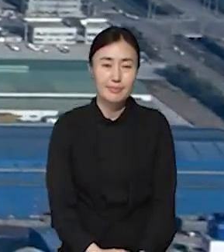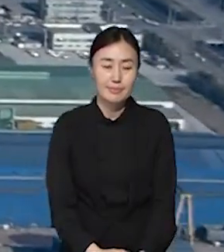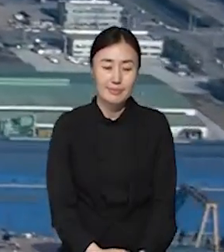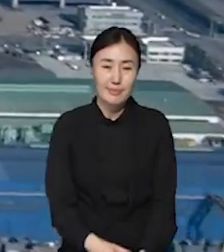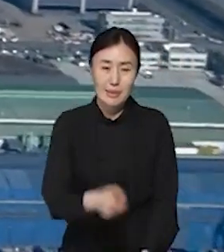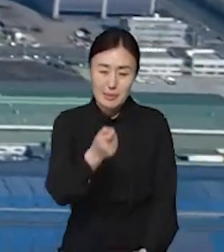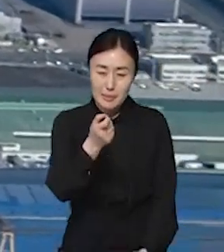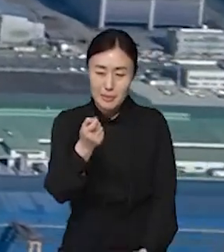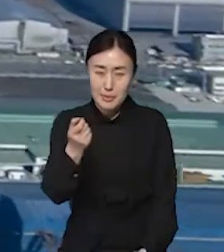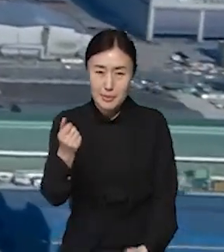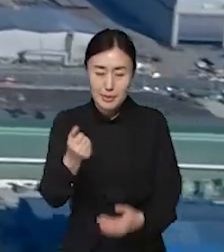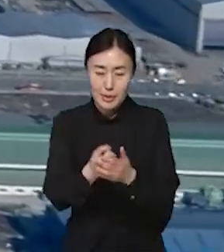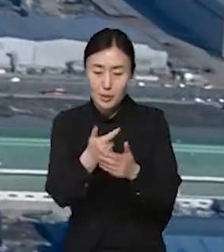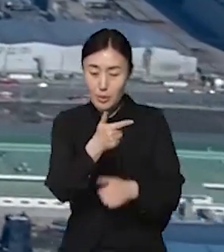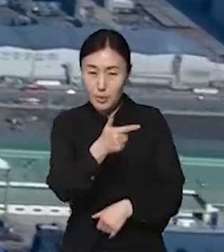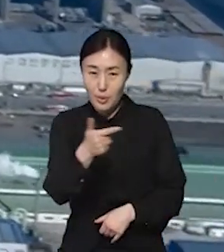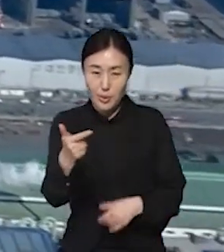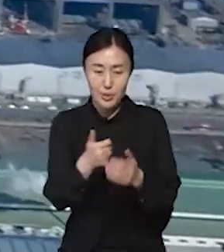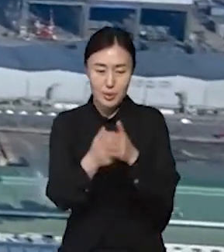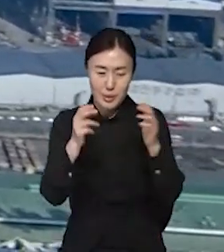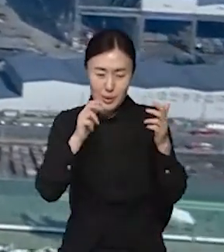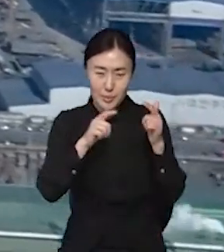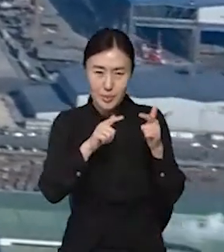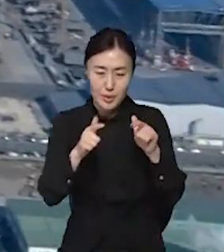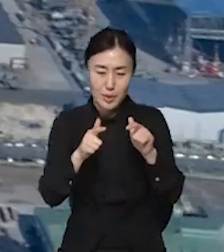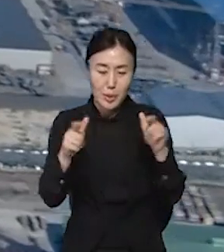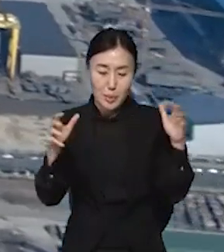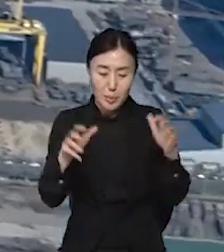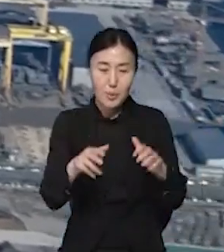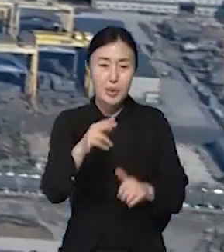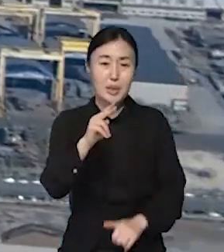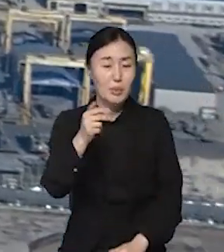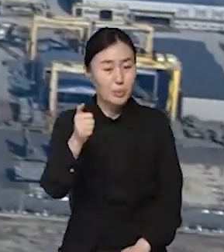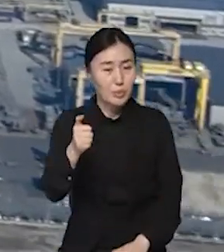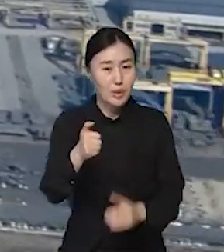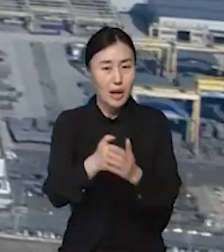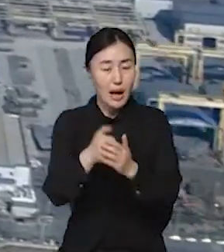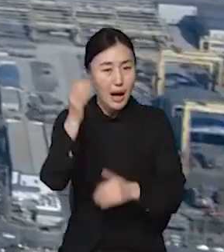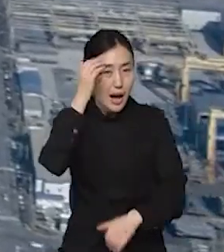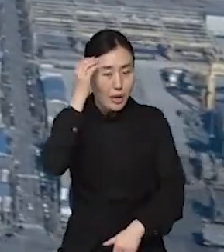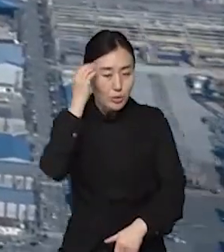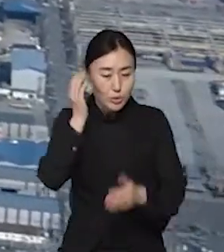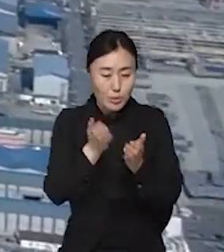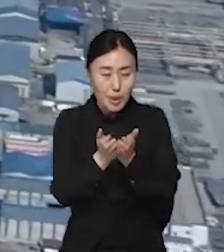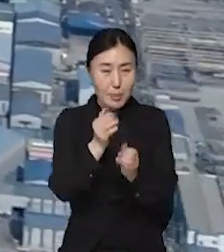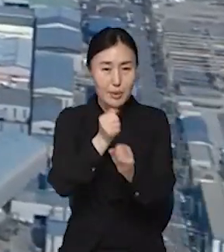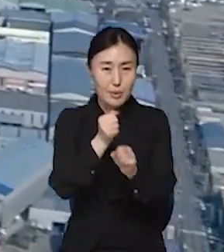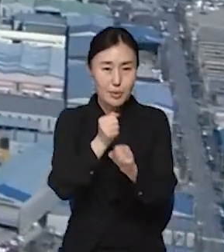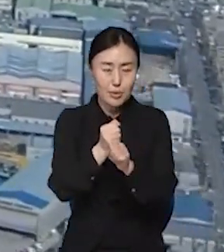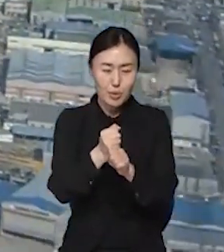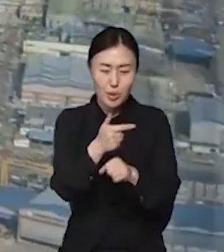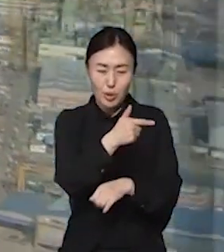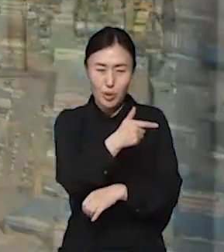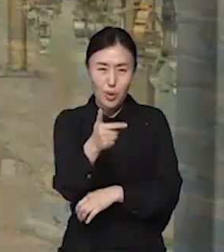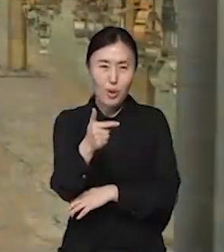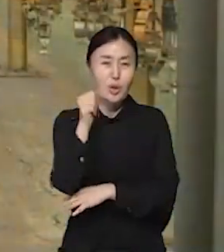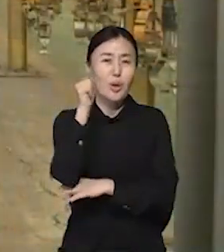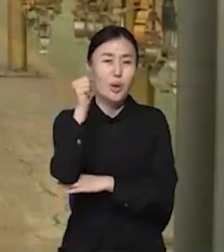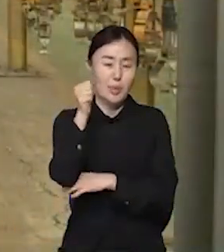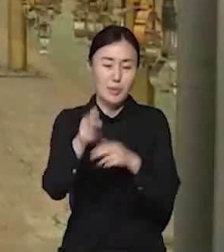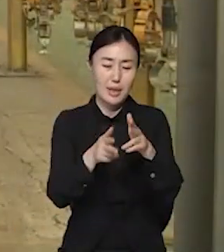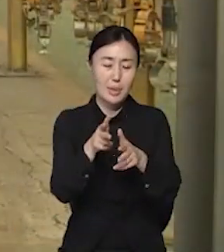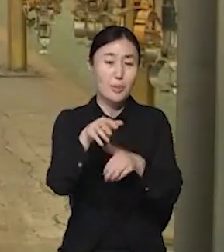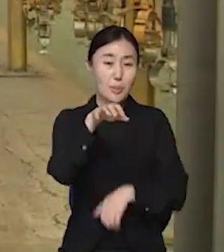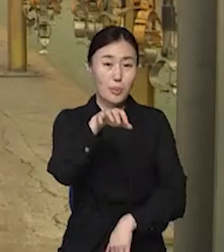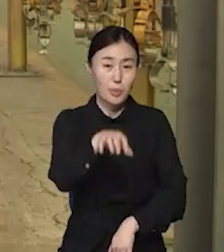크고 작은 조선 관련 업체 250여 곳이 모여 있어 우리나라 조선업의 전초 기지로 불리우는 대불산단.